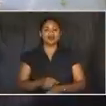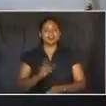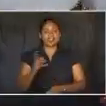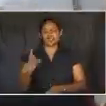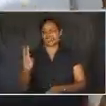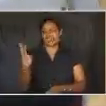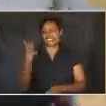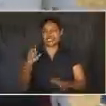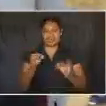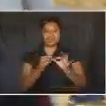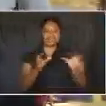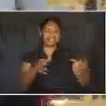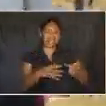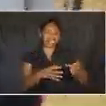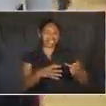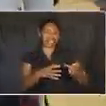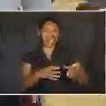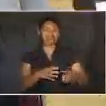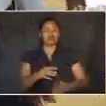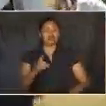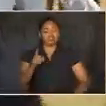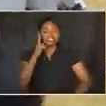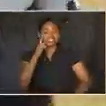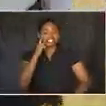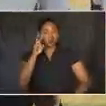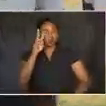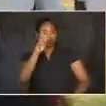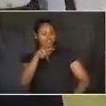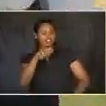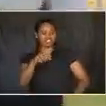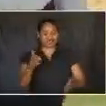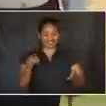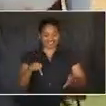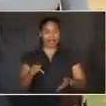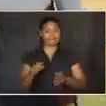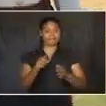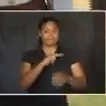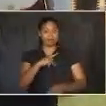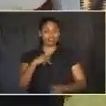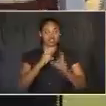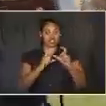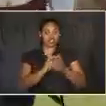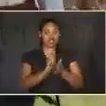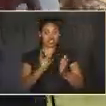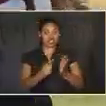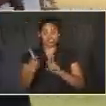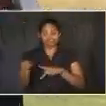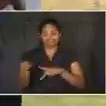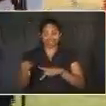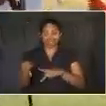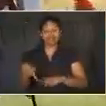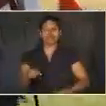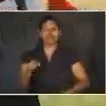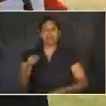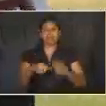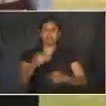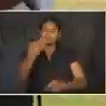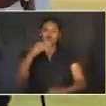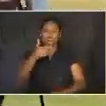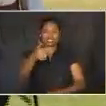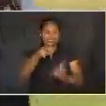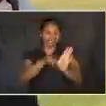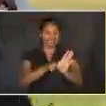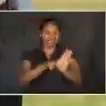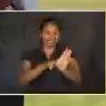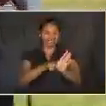kumai na bengarabi bagadoro tikani kwa kana Prince Charles Park nandi mambelata de kapasa ngabulu kabitu ni mbaki di tunga lala